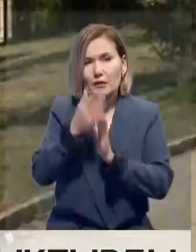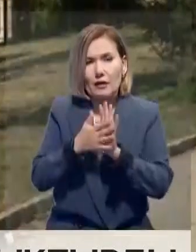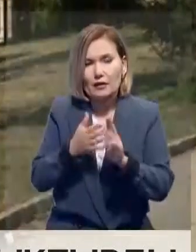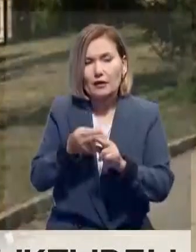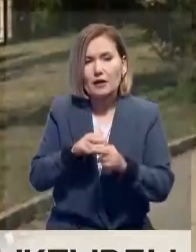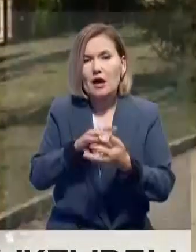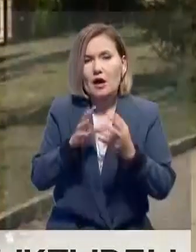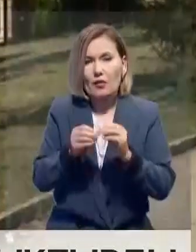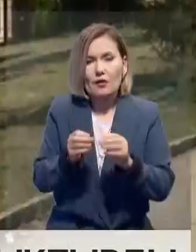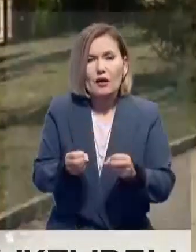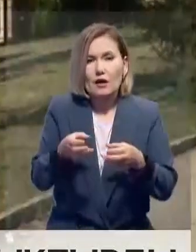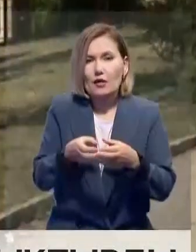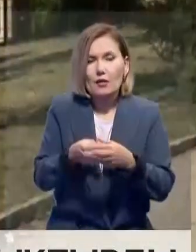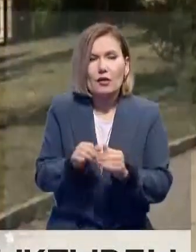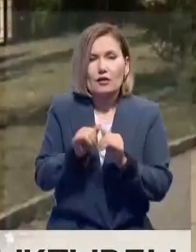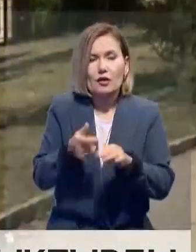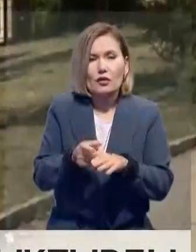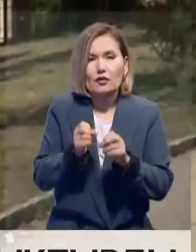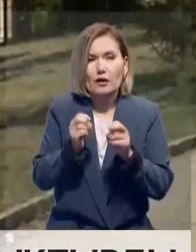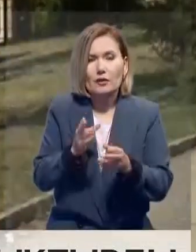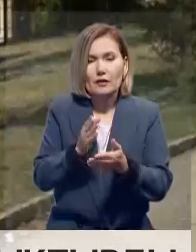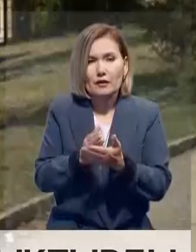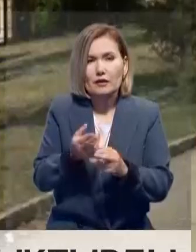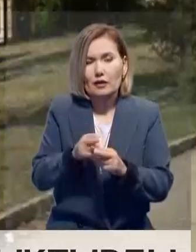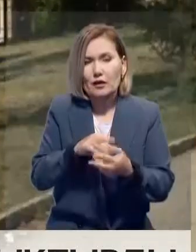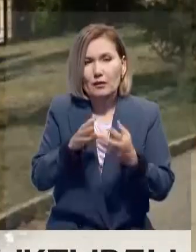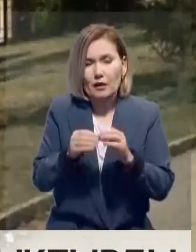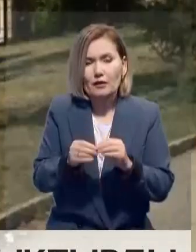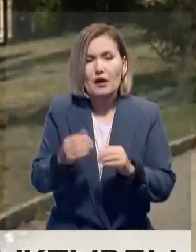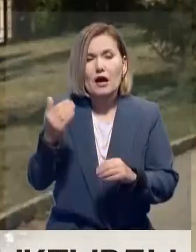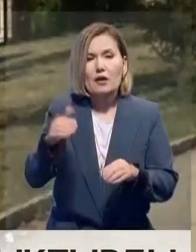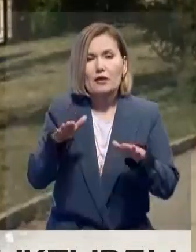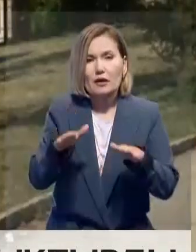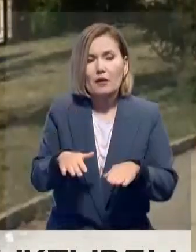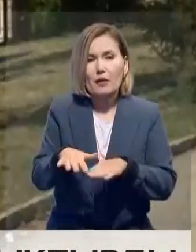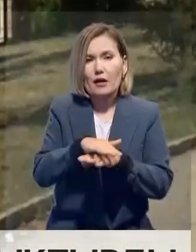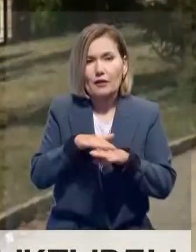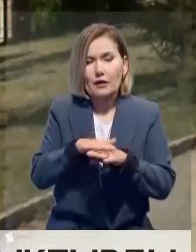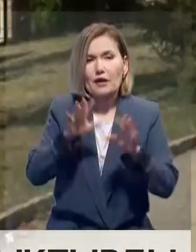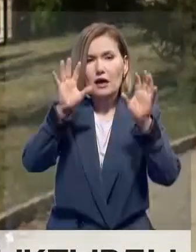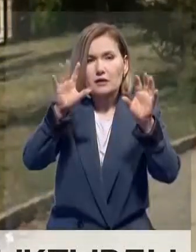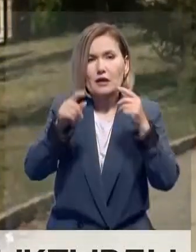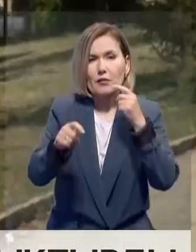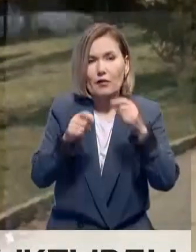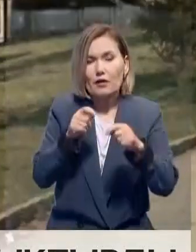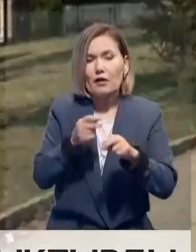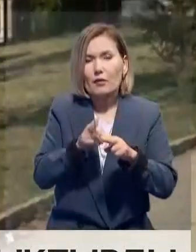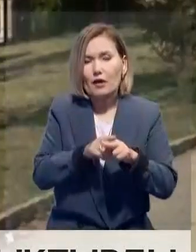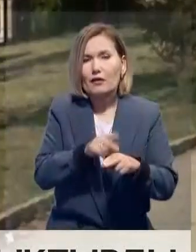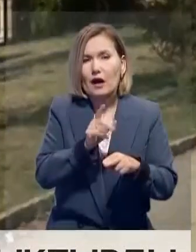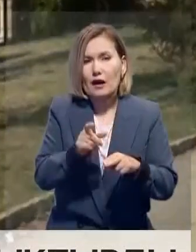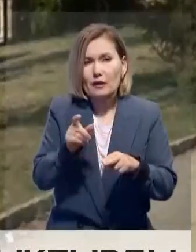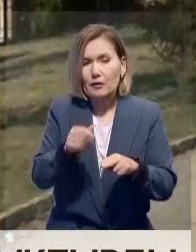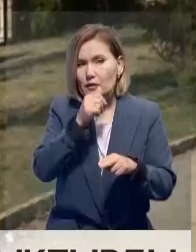тұтас криминалдық жүйе құрылып, қаруы бар талай адам тартылған. Косоволық және жергілікті тұрғындар заңсыз мигрант трафигімен айналысады.